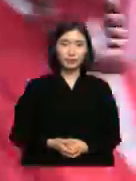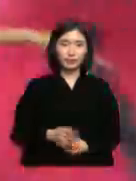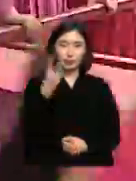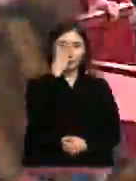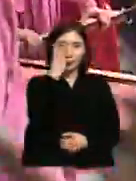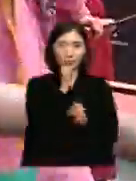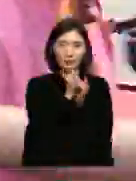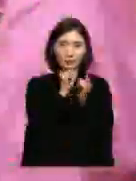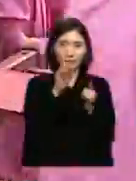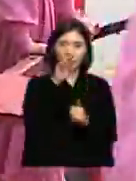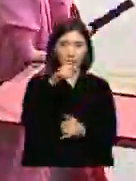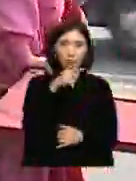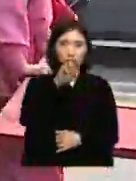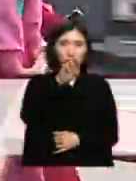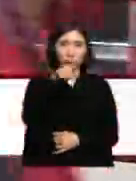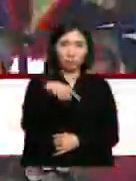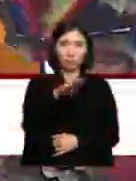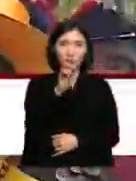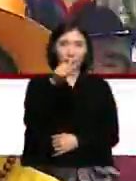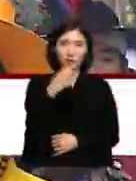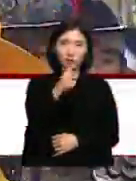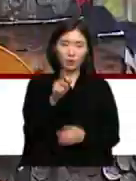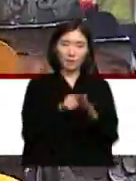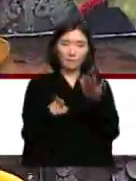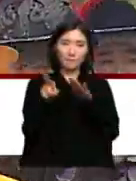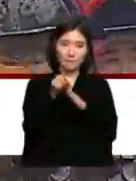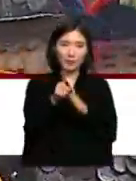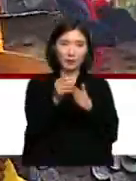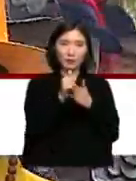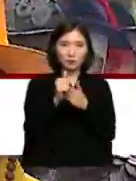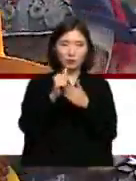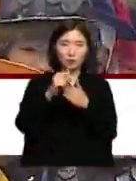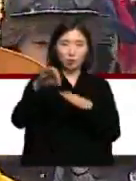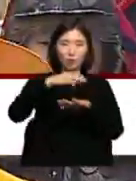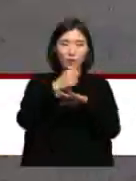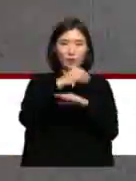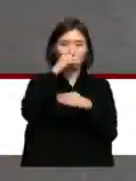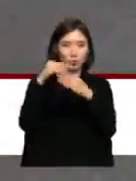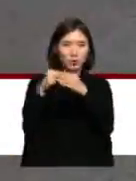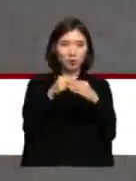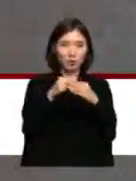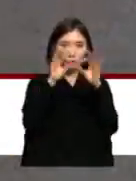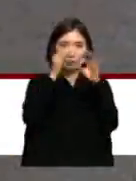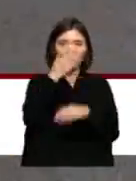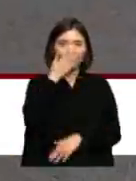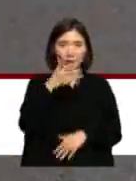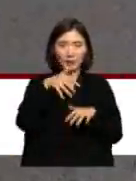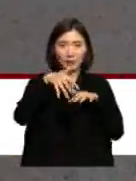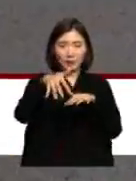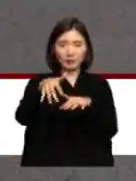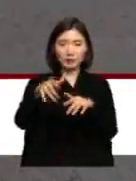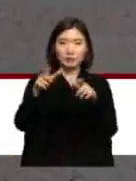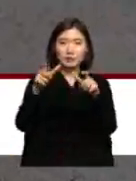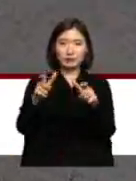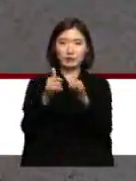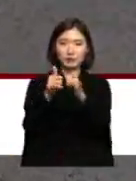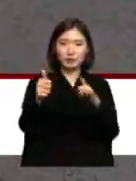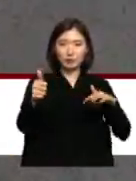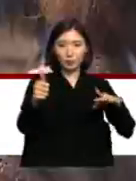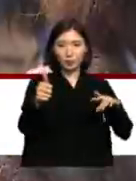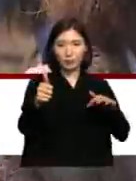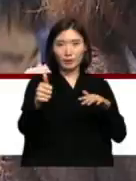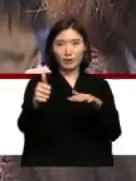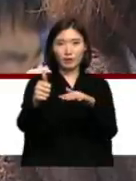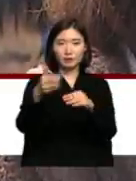호위무사와 문무백관을 앞세운 어가 행렬. 조선 왕의 위엄을 엿볼 수 있습니다. 행렬 후미에는 지역 주민들도